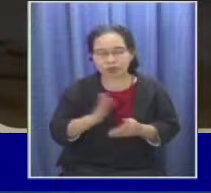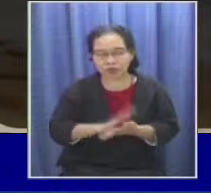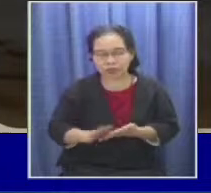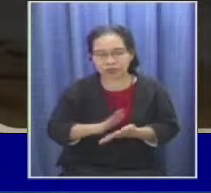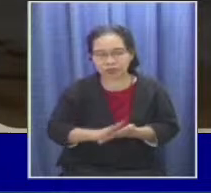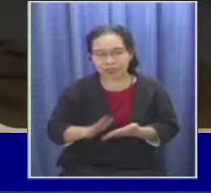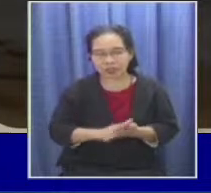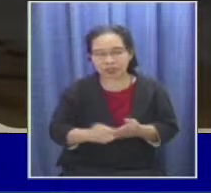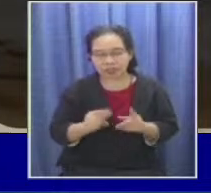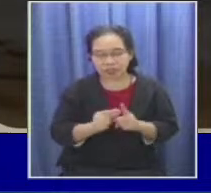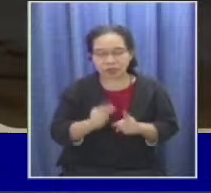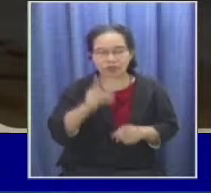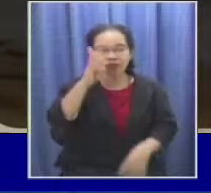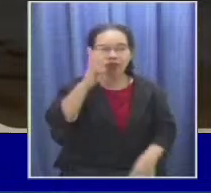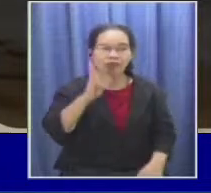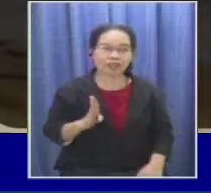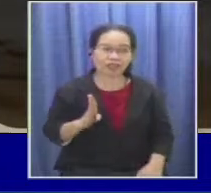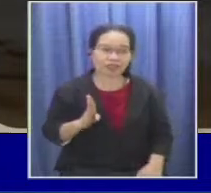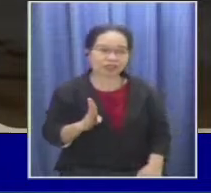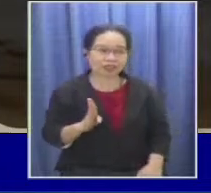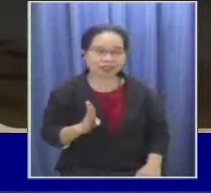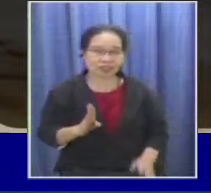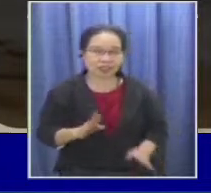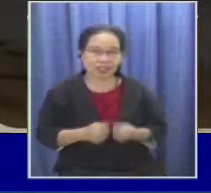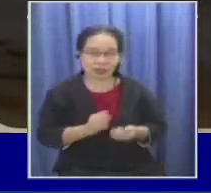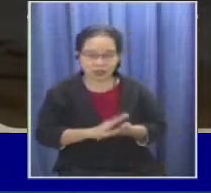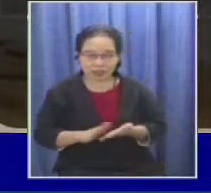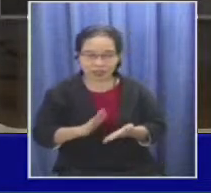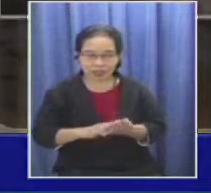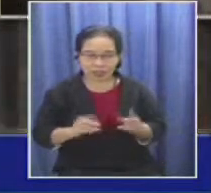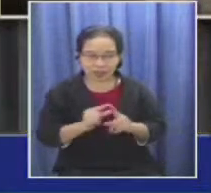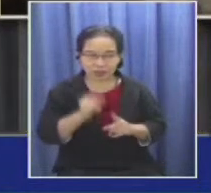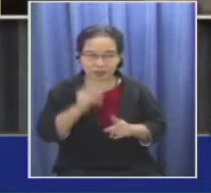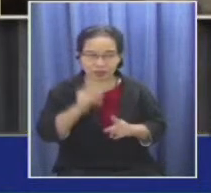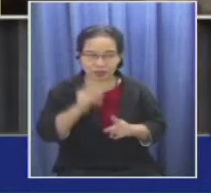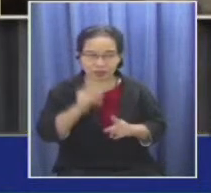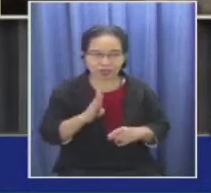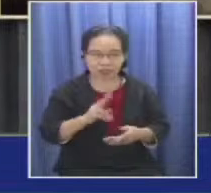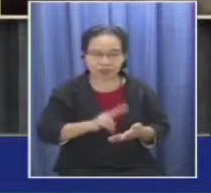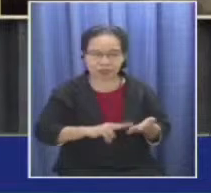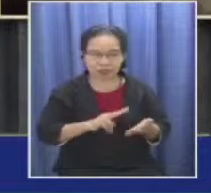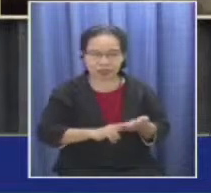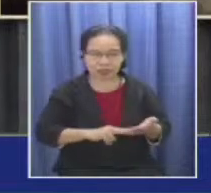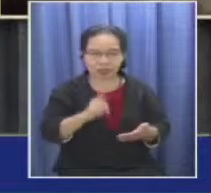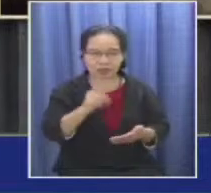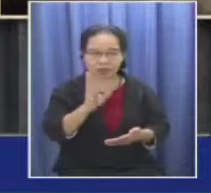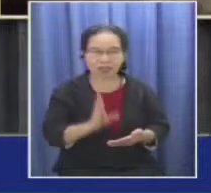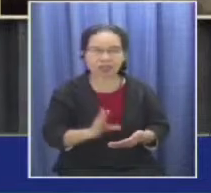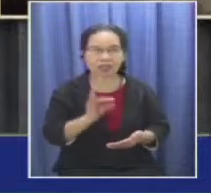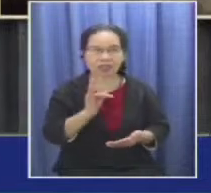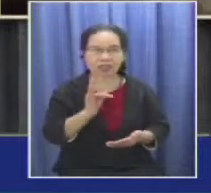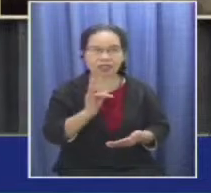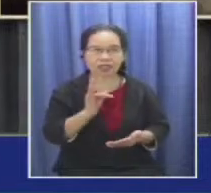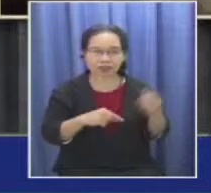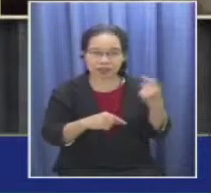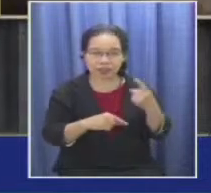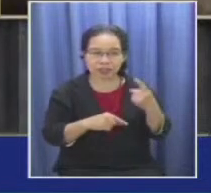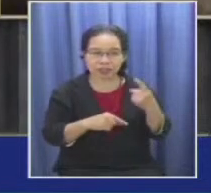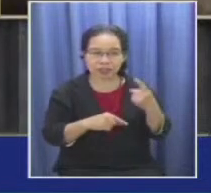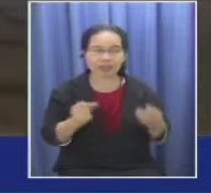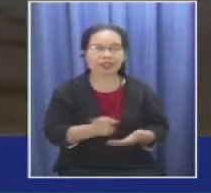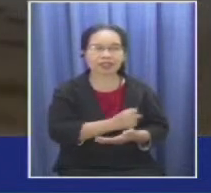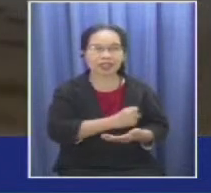afi semwa maka kira mo nti mo ho anya afi anu nti edie na bete yakoma